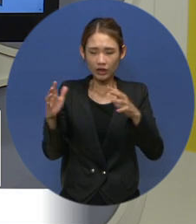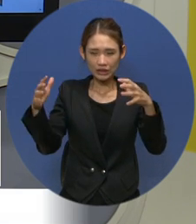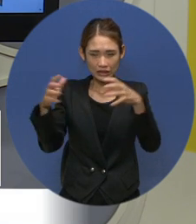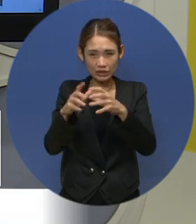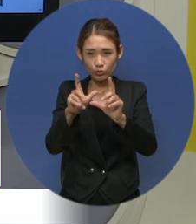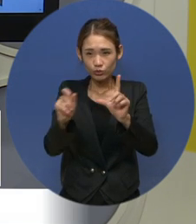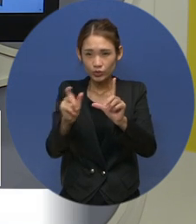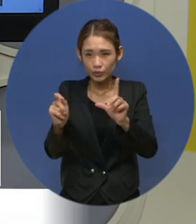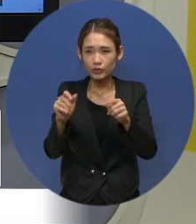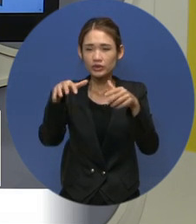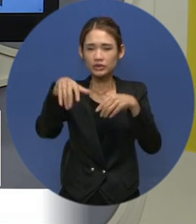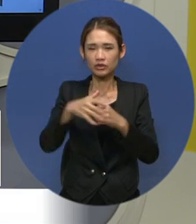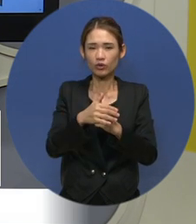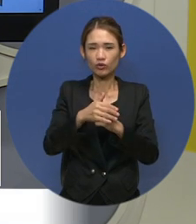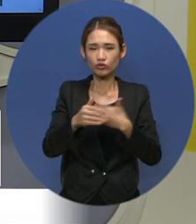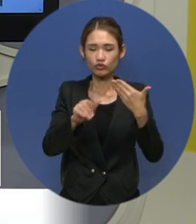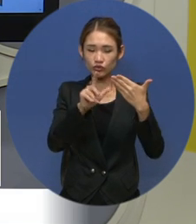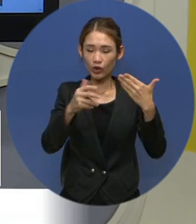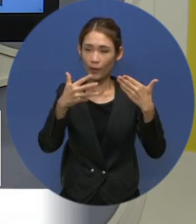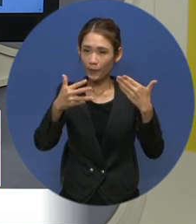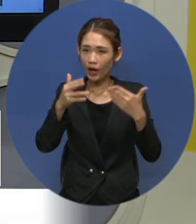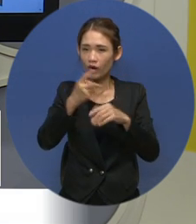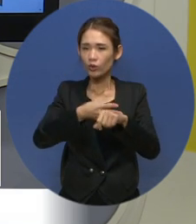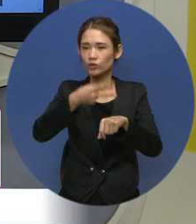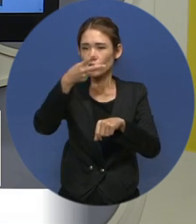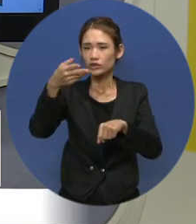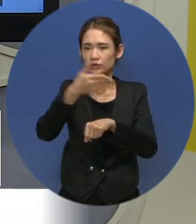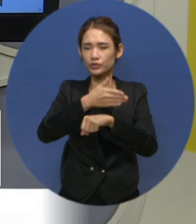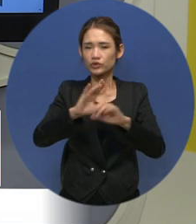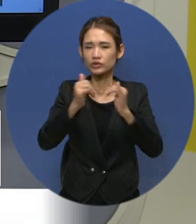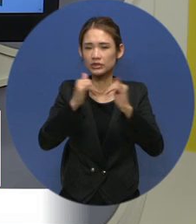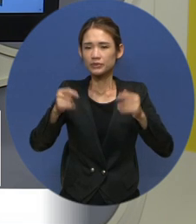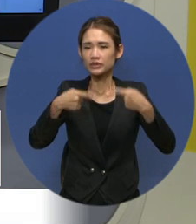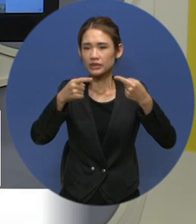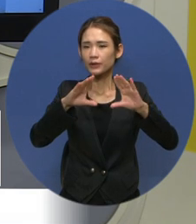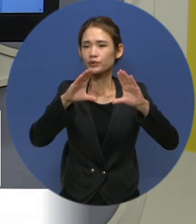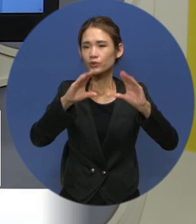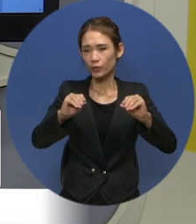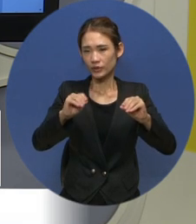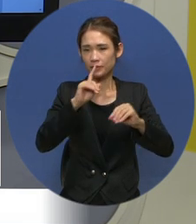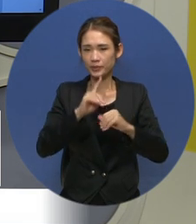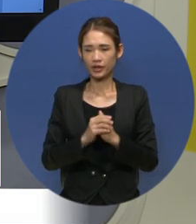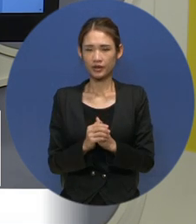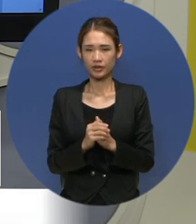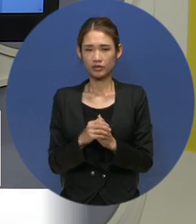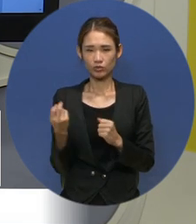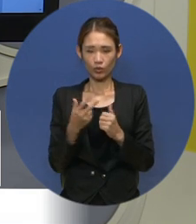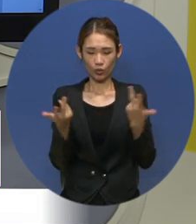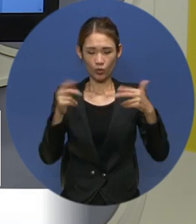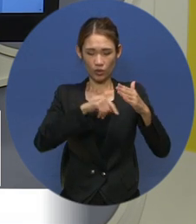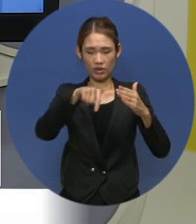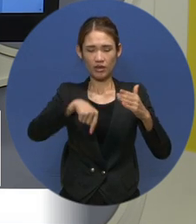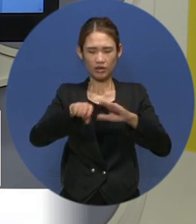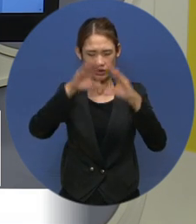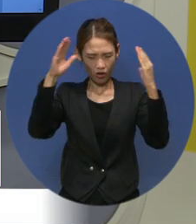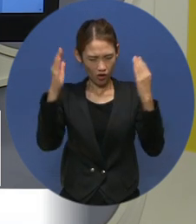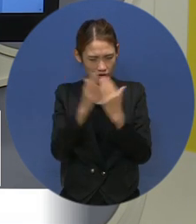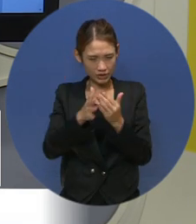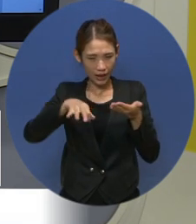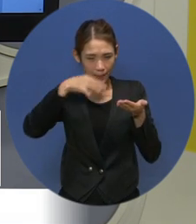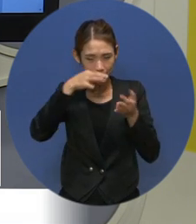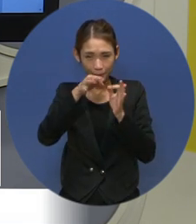9월 8일 오후 2시부터 시민 출입을 통제해 씁니다 또한 공원 4 전체 매점과